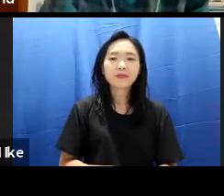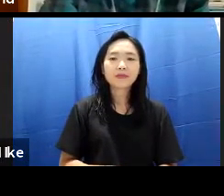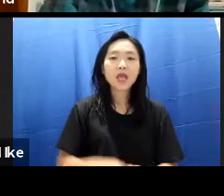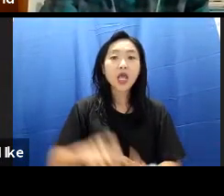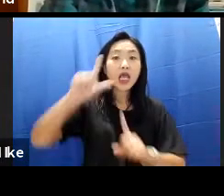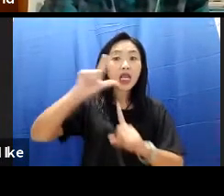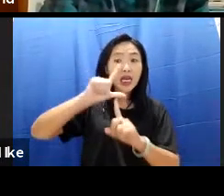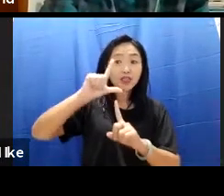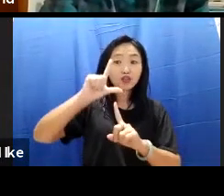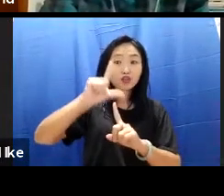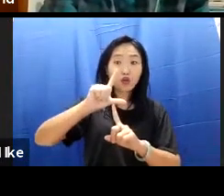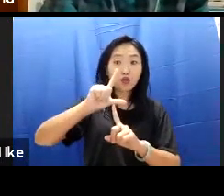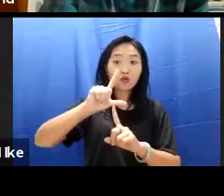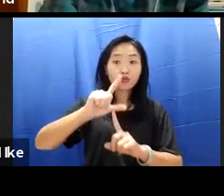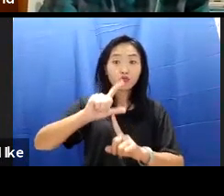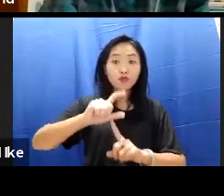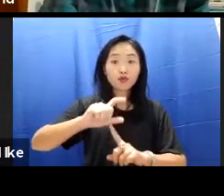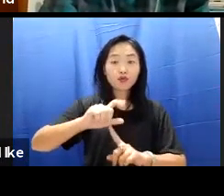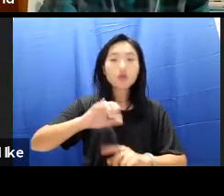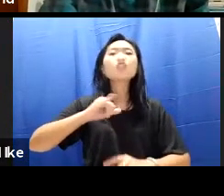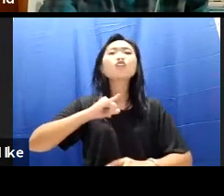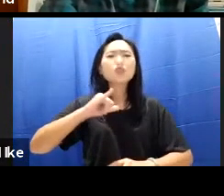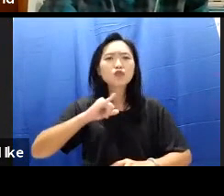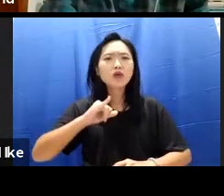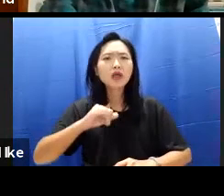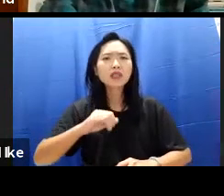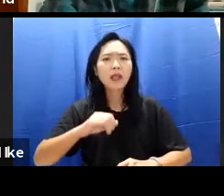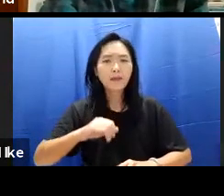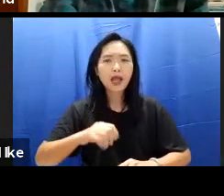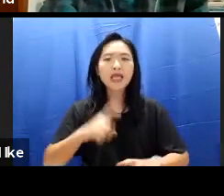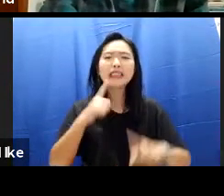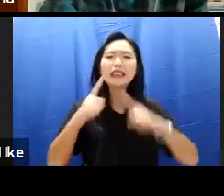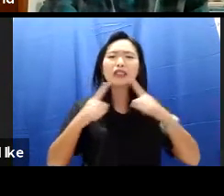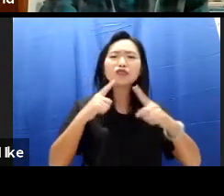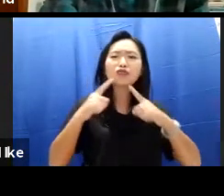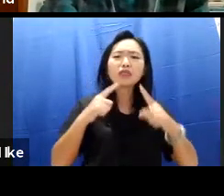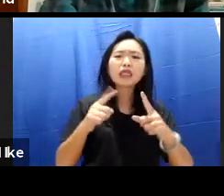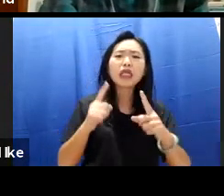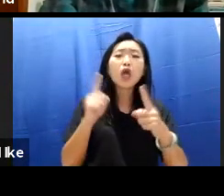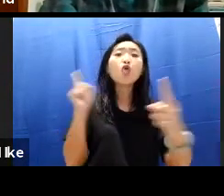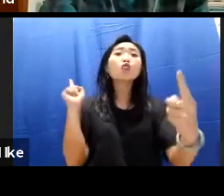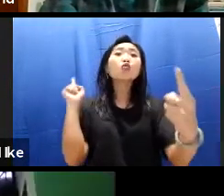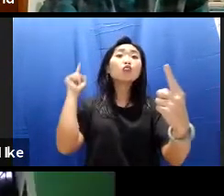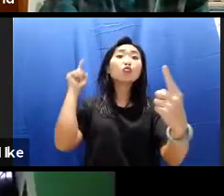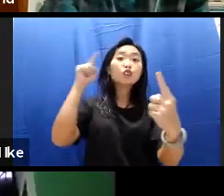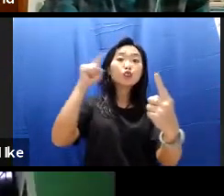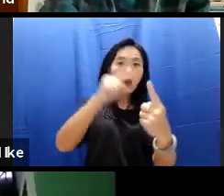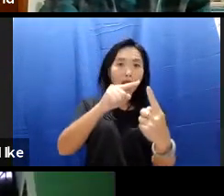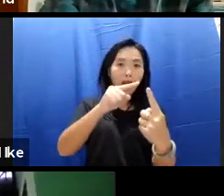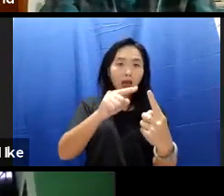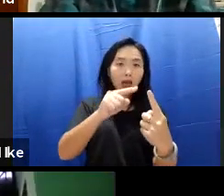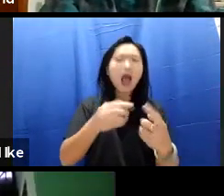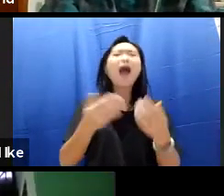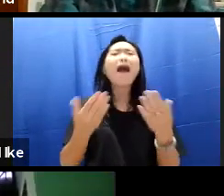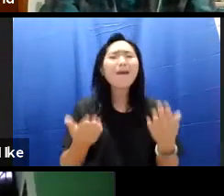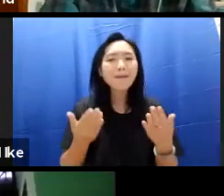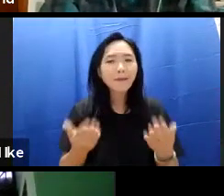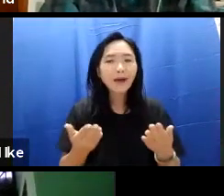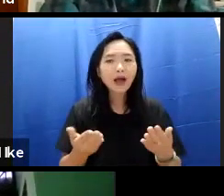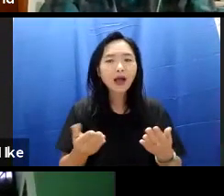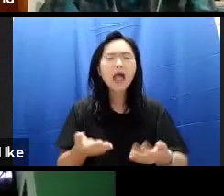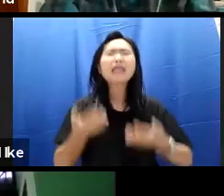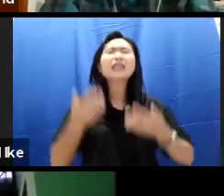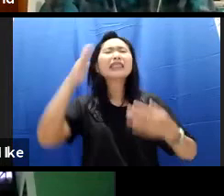ya, bersama-sama berdiskusi kira-kira tujuan kita apa sih untuk mengangkat tema itu di setiap diskusi kita.